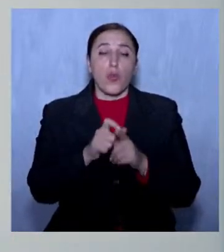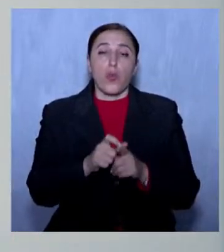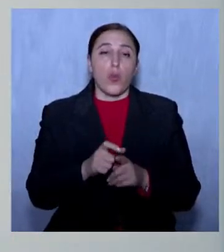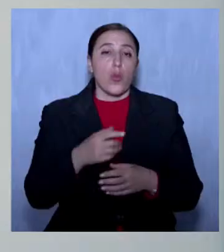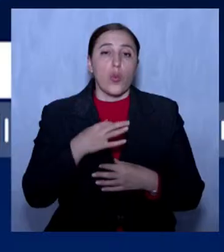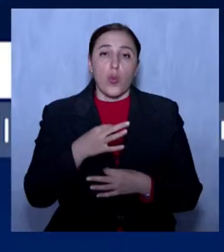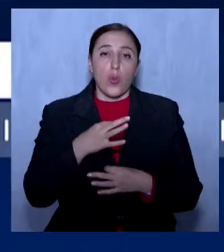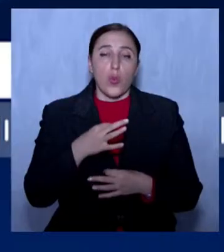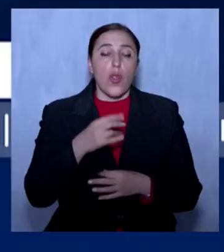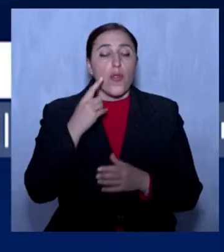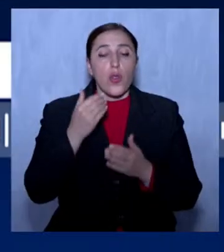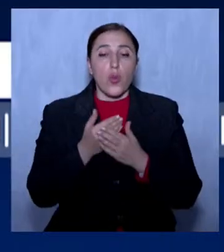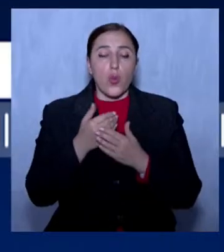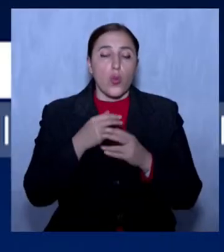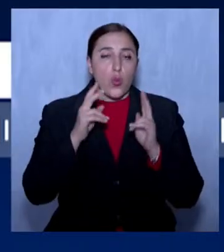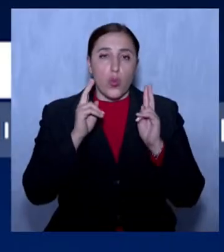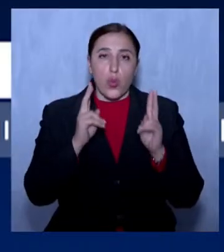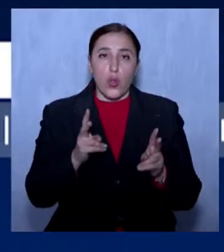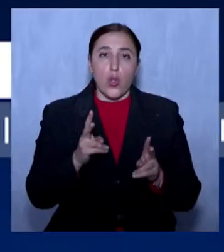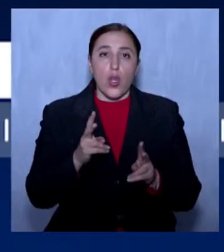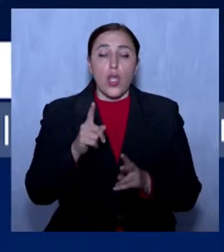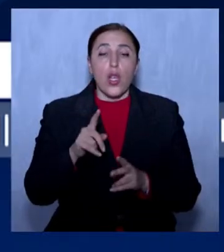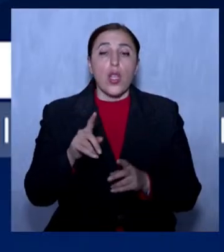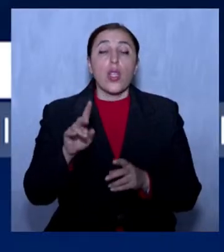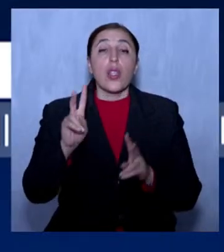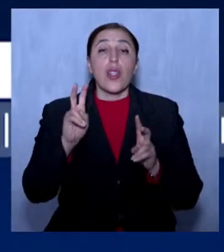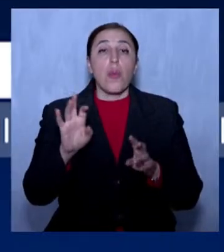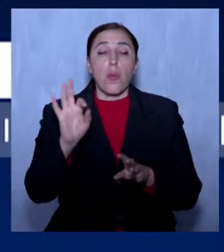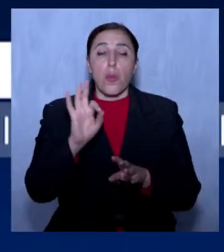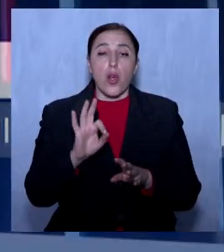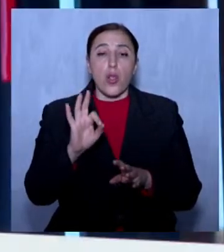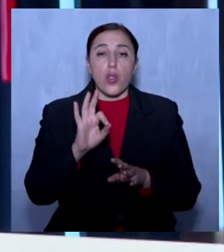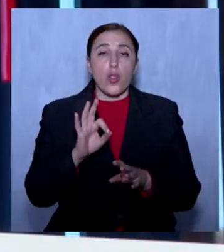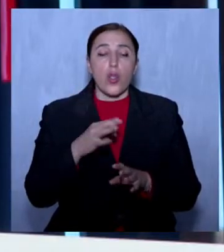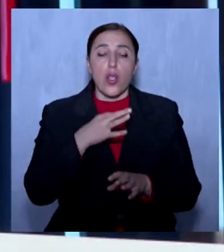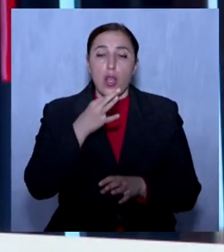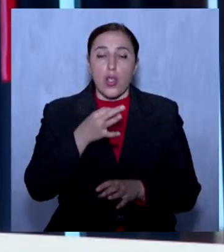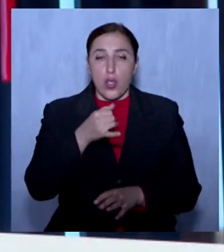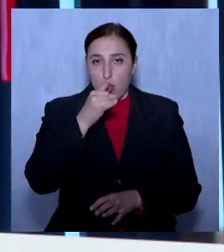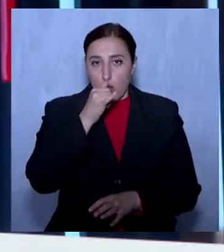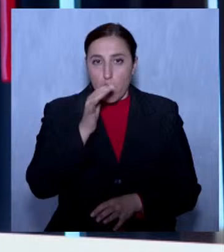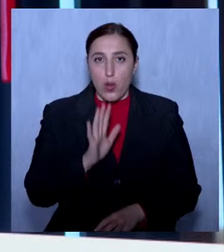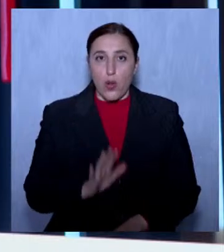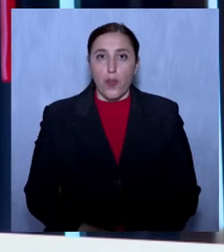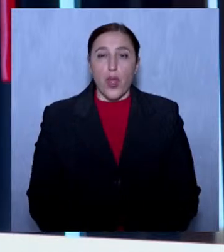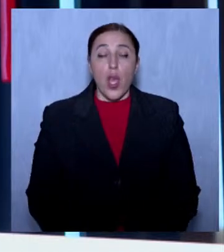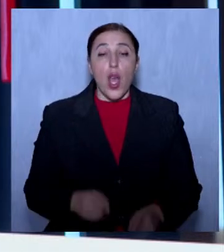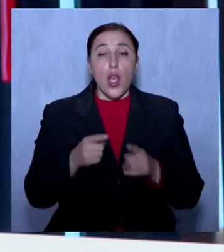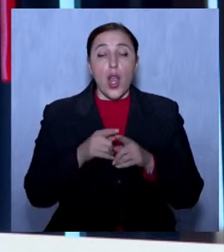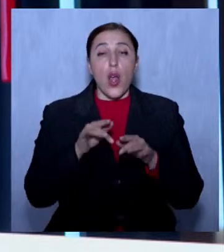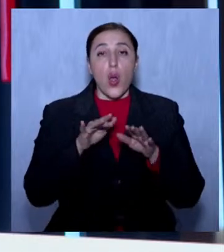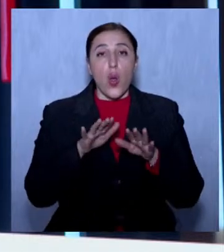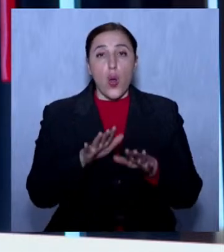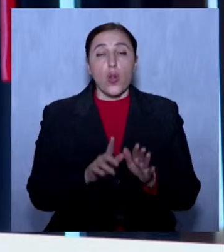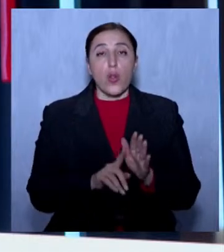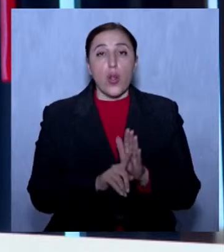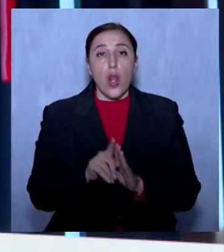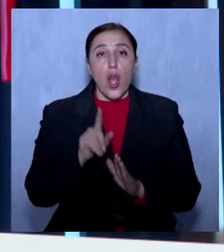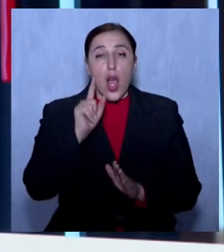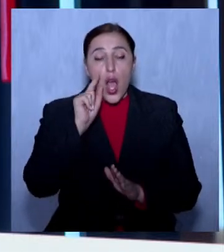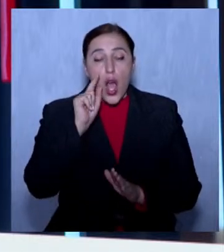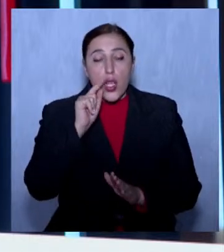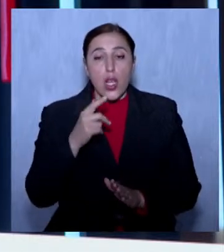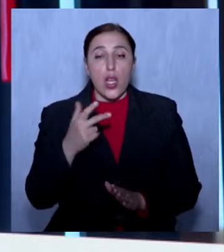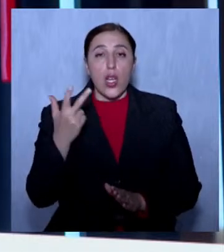էլ չունեն։ Ես որևէ բան այդ թեմայով ասել չեմ կարող։ Քրական գործ է հարուցվել Հայաստանի